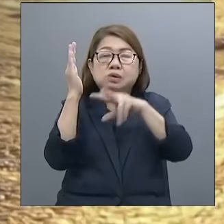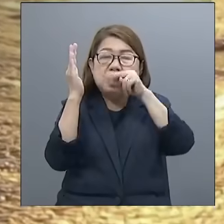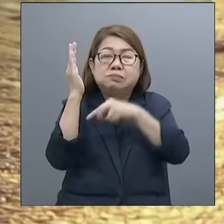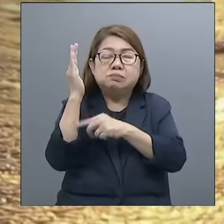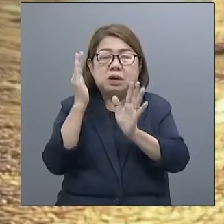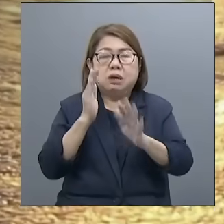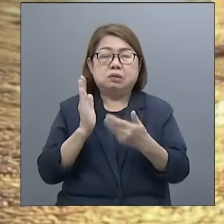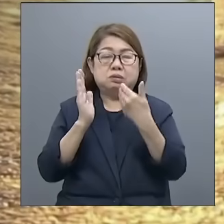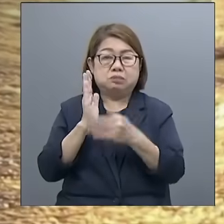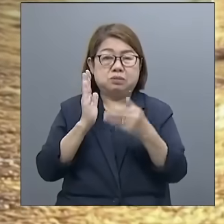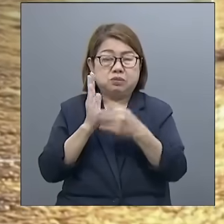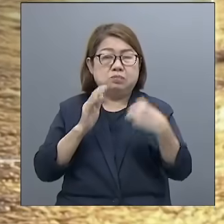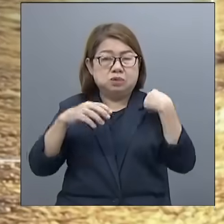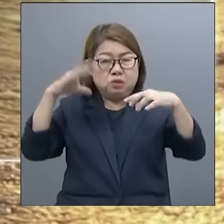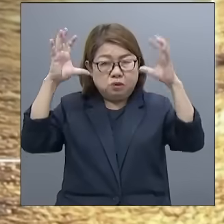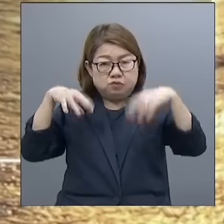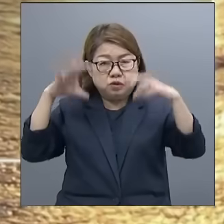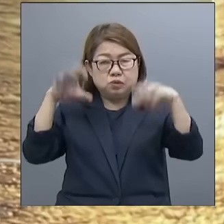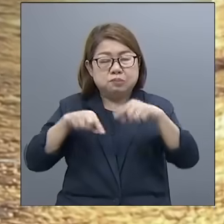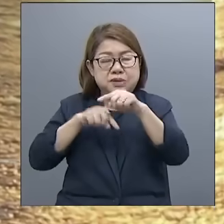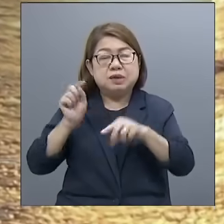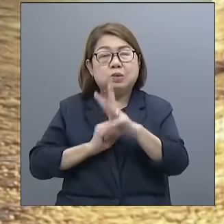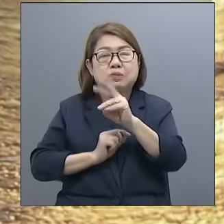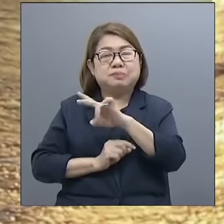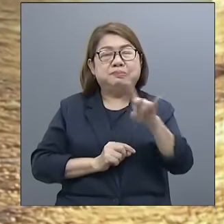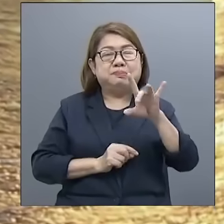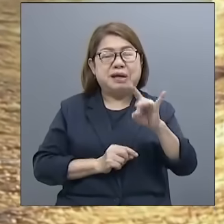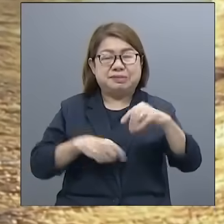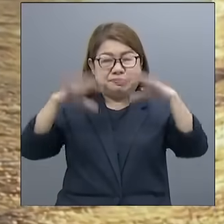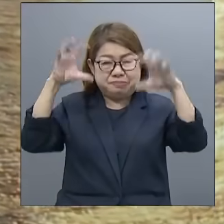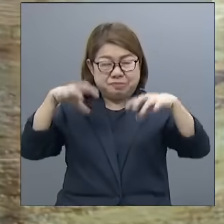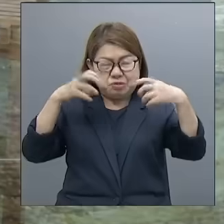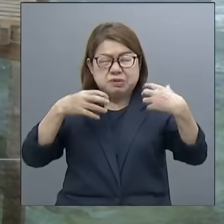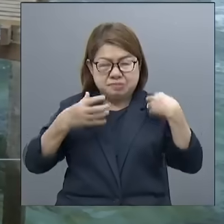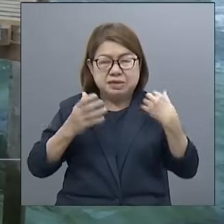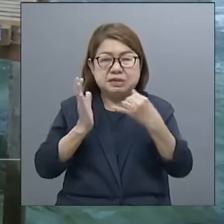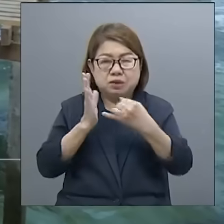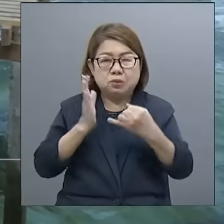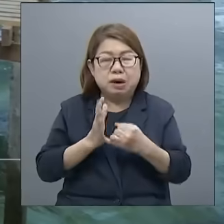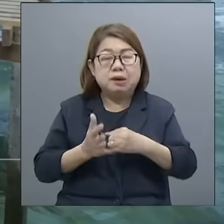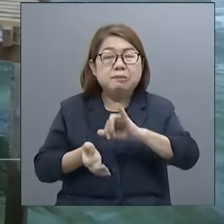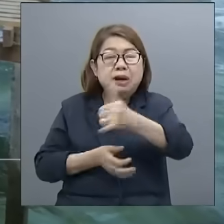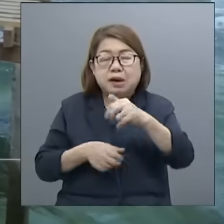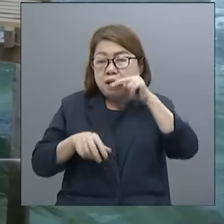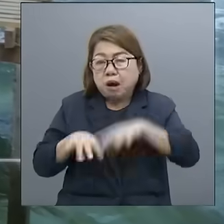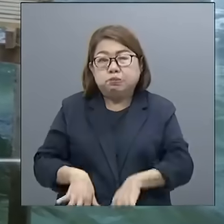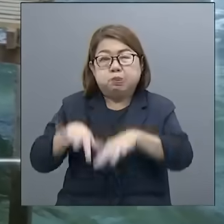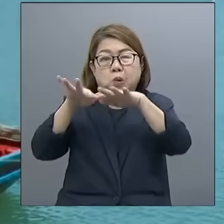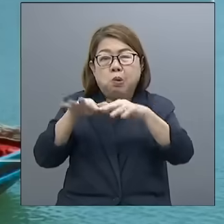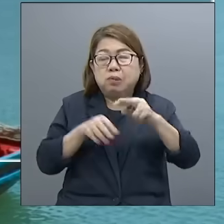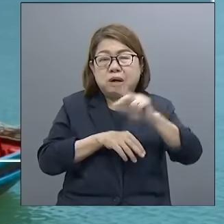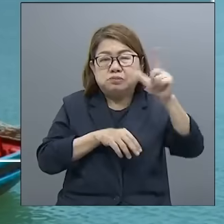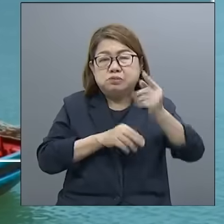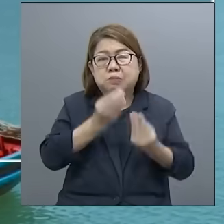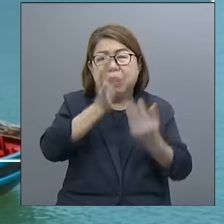ออกมีฝนฟ้าคะนอง 60-80% ของพื้นที่และมีฝนตกหนักบางแห่งระยะนี้ก็มีโอกาสที่จะเกิดน้ำท่วมฉับพลันและน้ำป่าไหลหลากขึ้นได้นะ